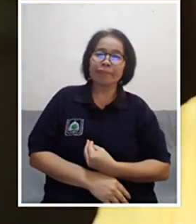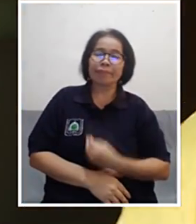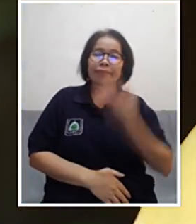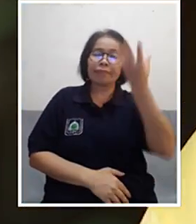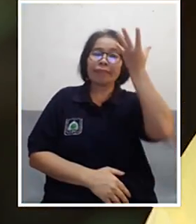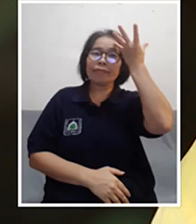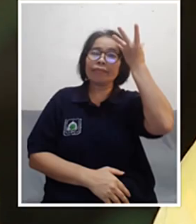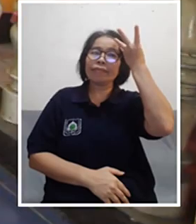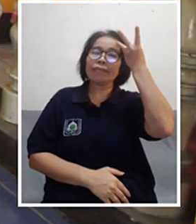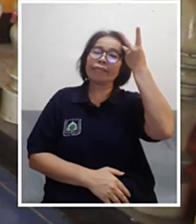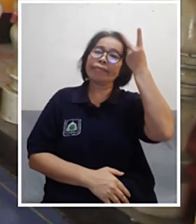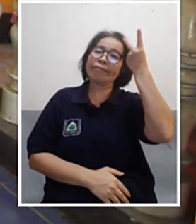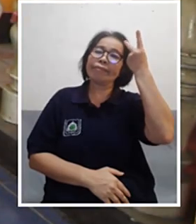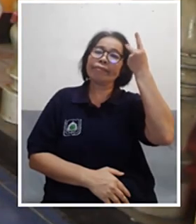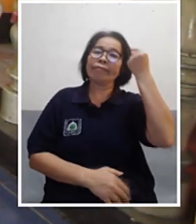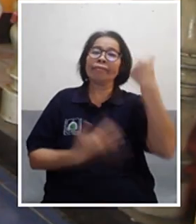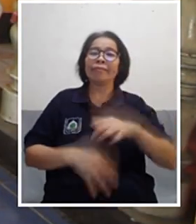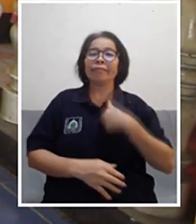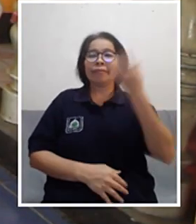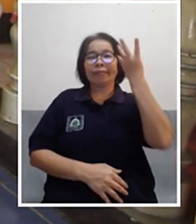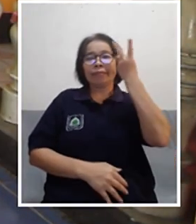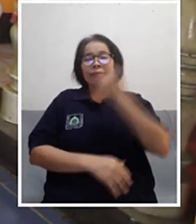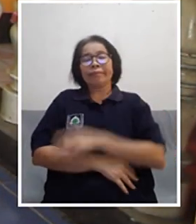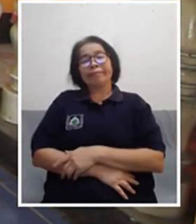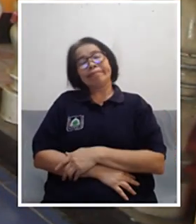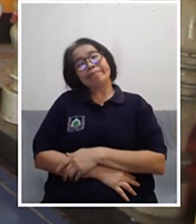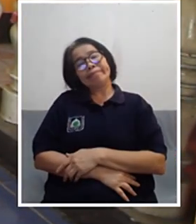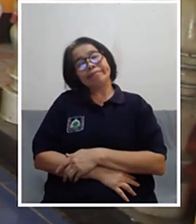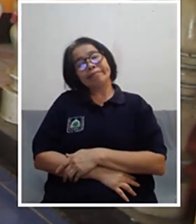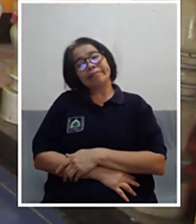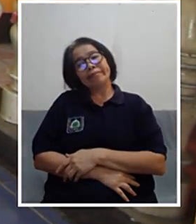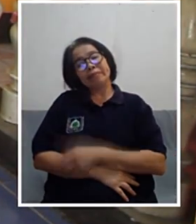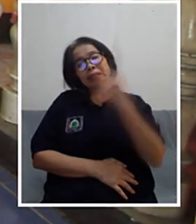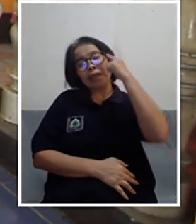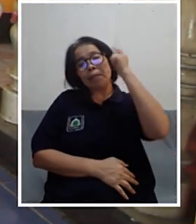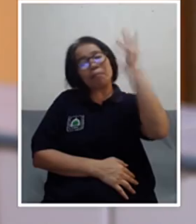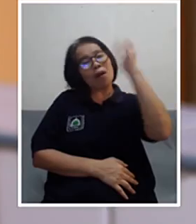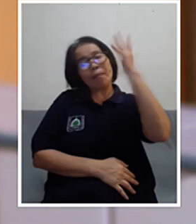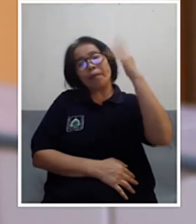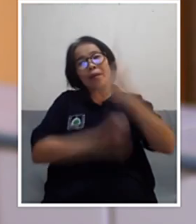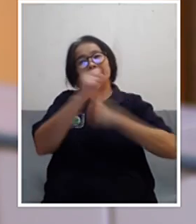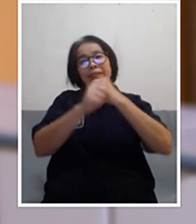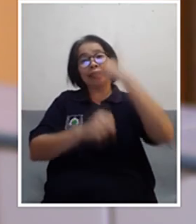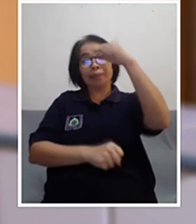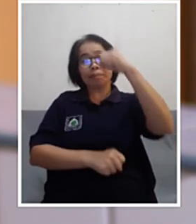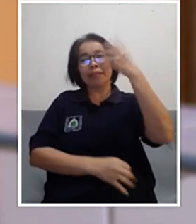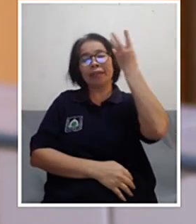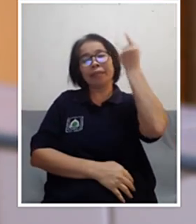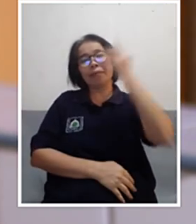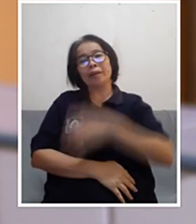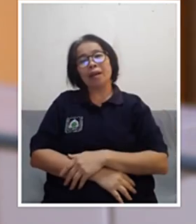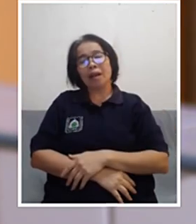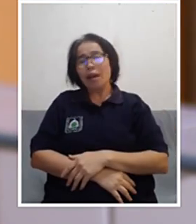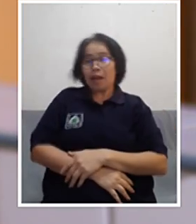นนะแล้วแม่ก็มานั่งบื้ออยู่ตั้ง10ปีมีวันนึงเขาก็บอก